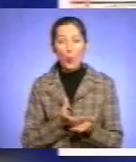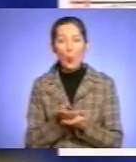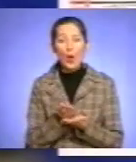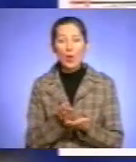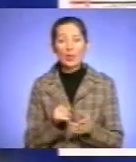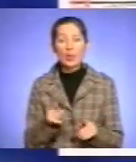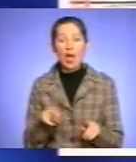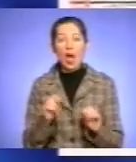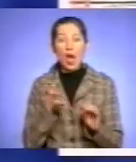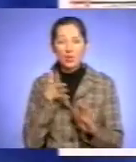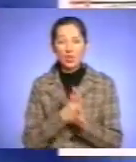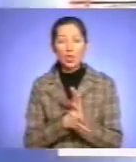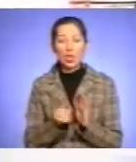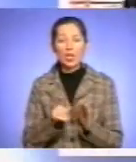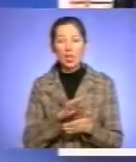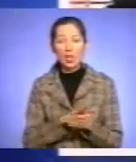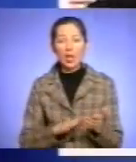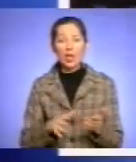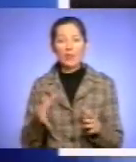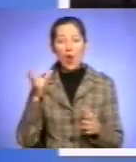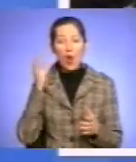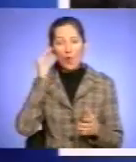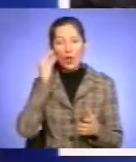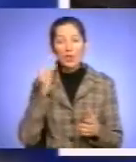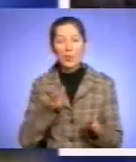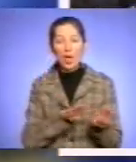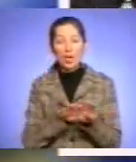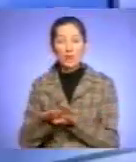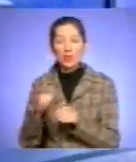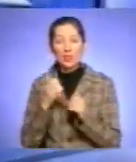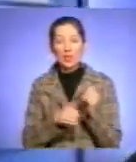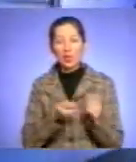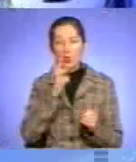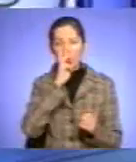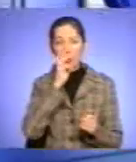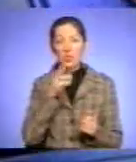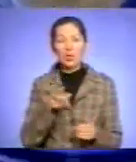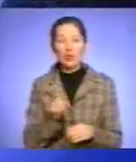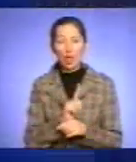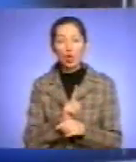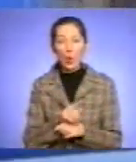на їх надання із врахуванням рівня середньої зарплати у Тернополі.